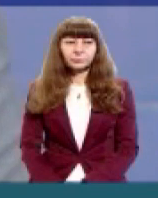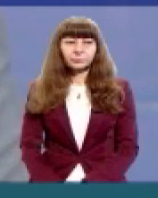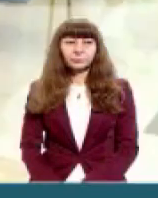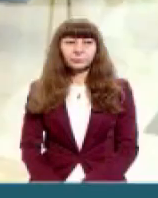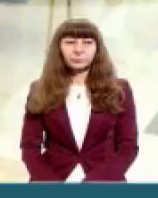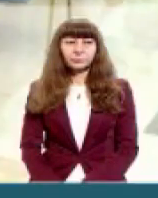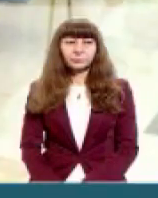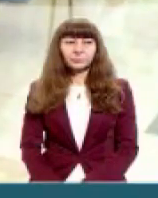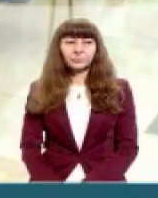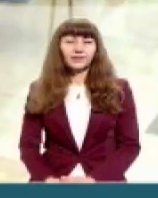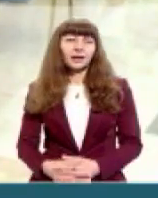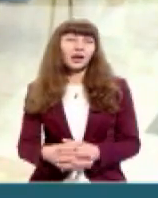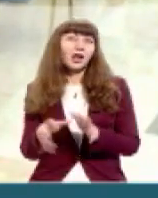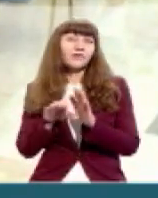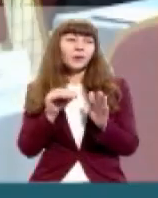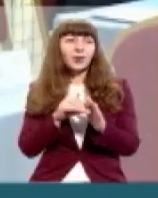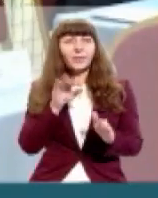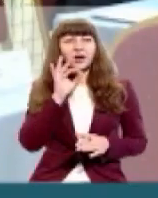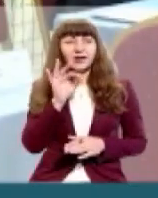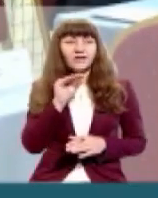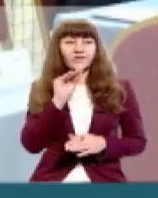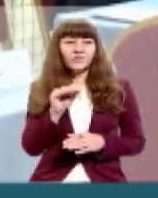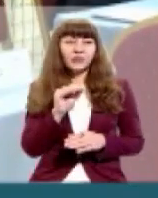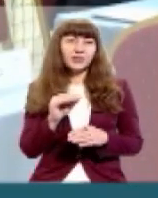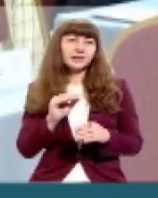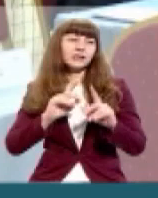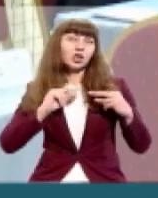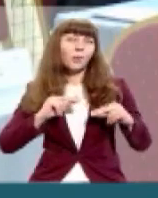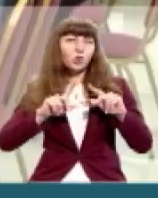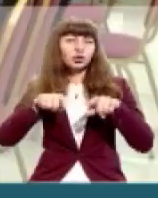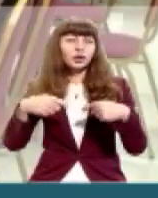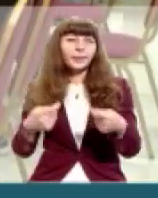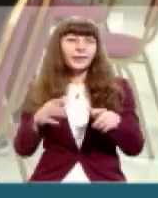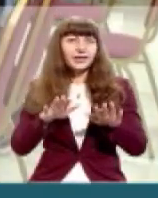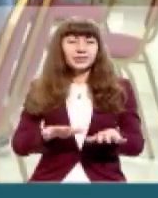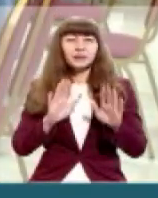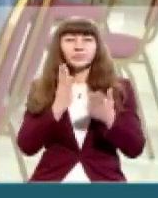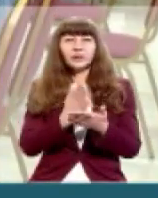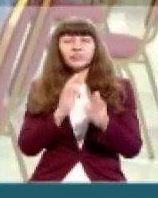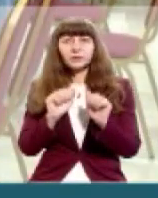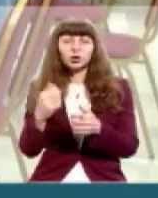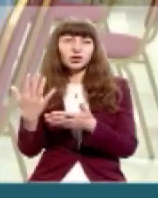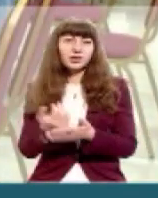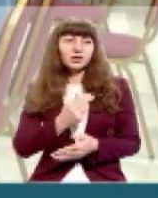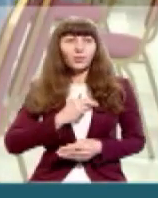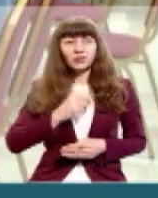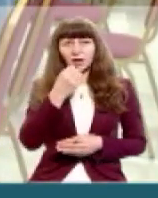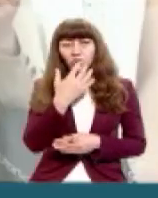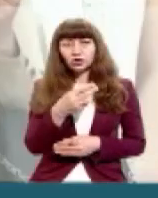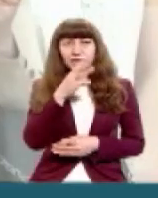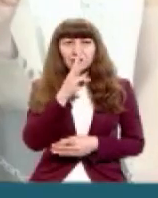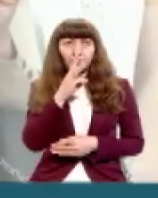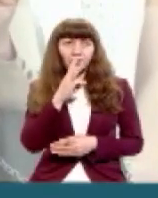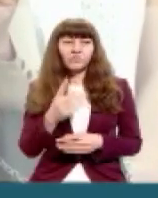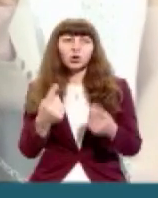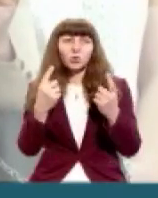«Костанай жастары». Ярмарку вакансий в области проводят каждые 3 месяца. Здесь молодежь имеет возможность найти работу с хорошей заработной